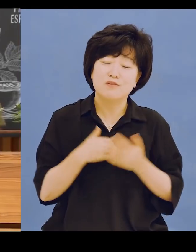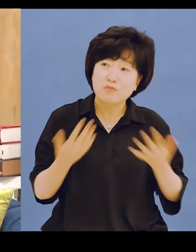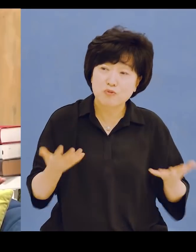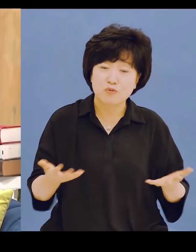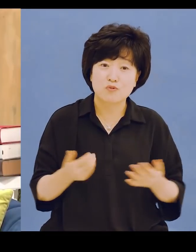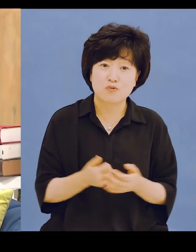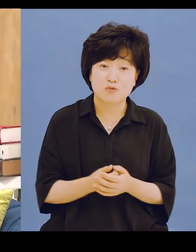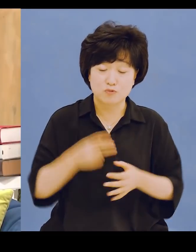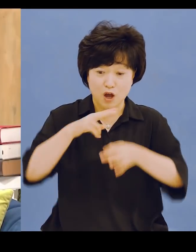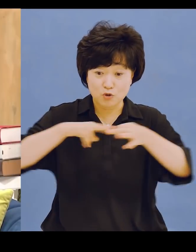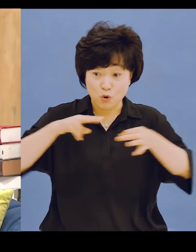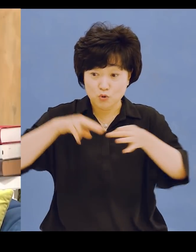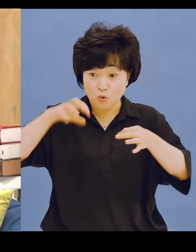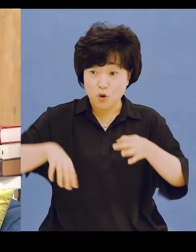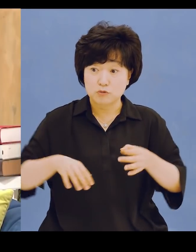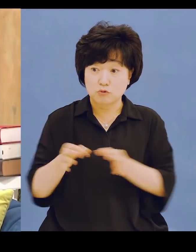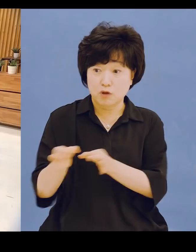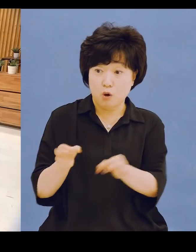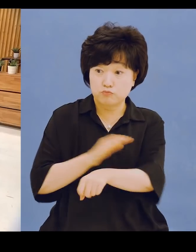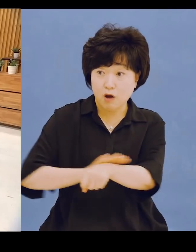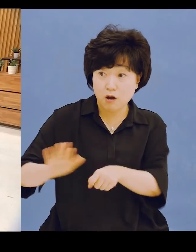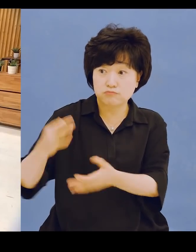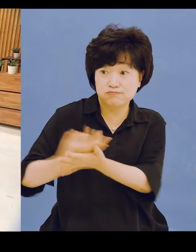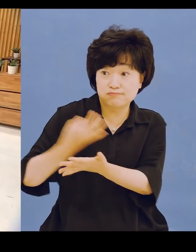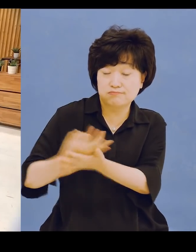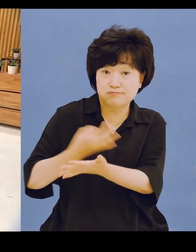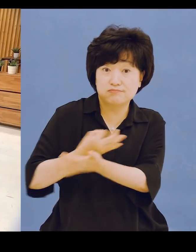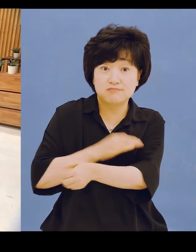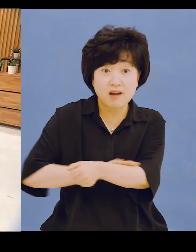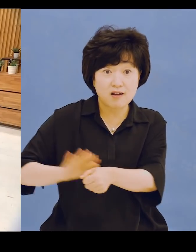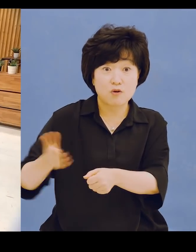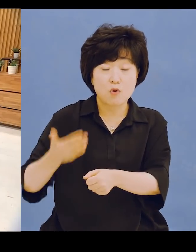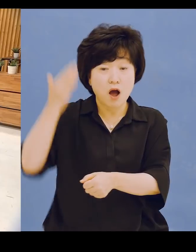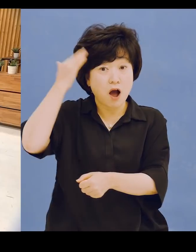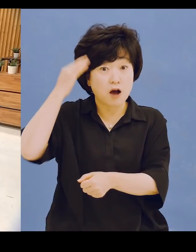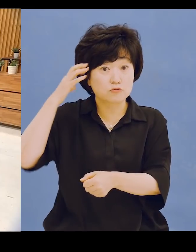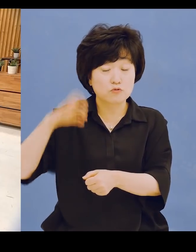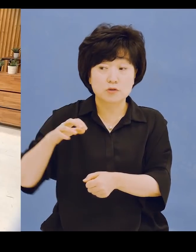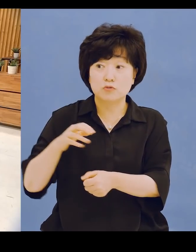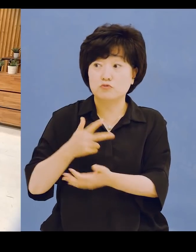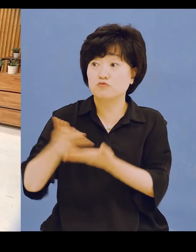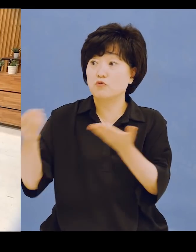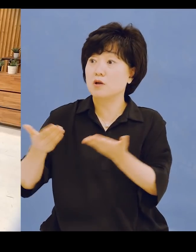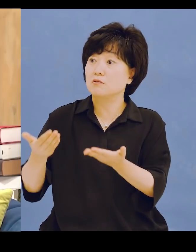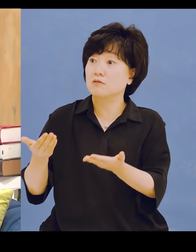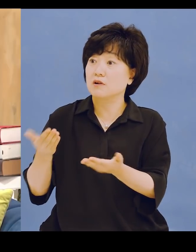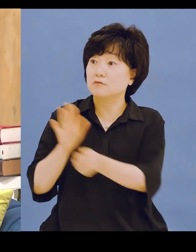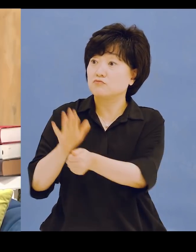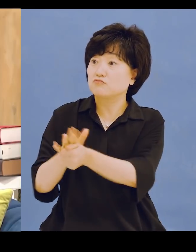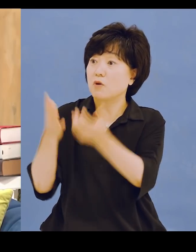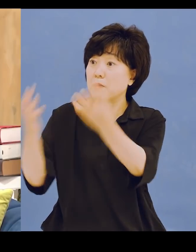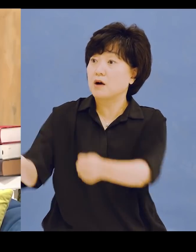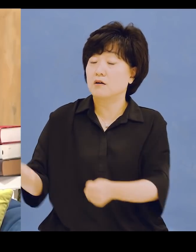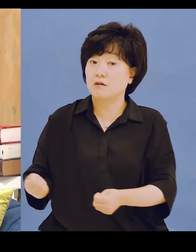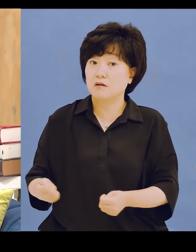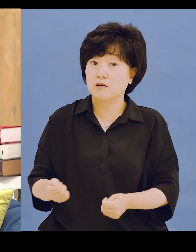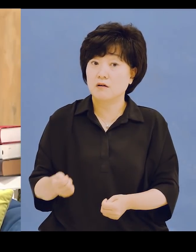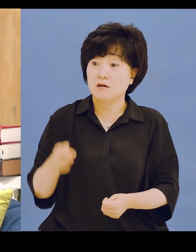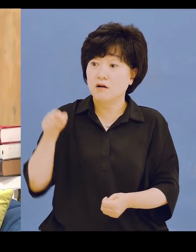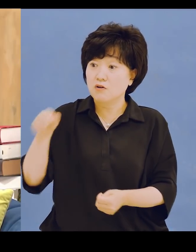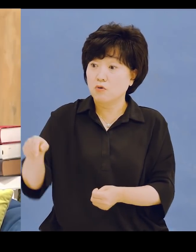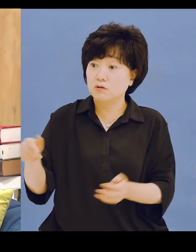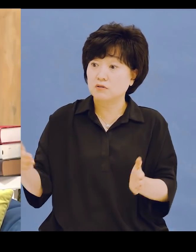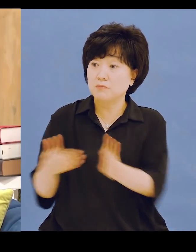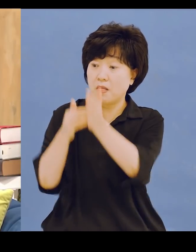와서 여의도에서 사업 잘하고 네네, 있는 그러니까요. 나를 네네. 그 한국에서도 주의 일을 할 일 많고 네네네. 그런데 거기서 쓰시지